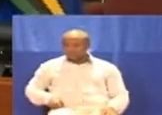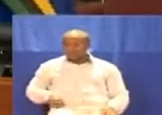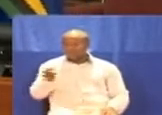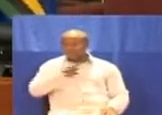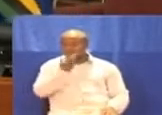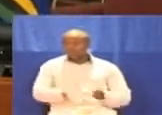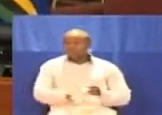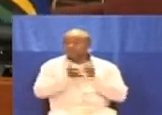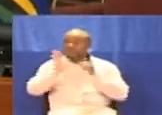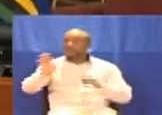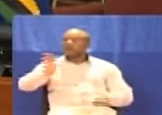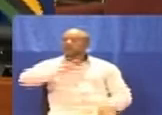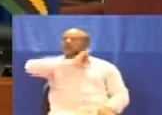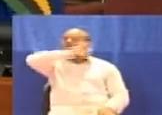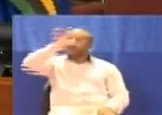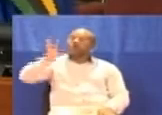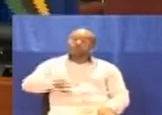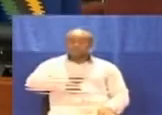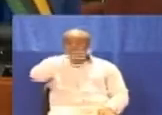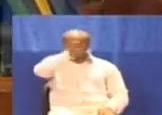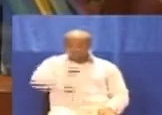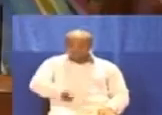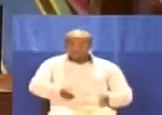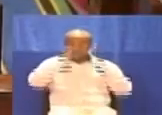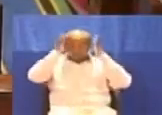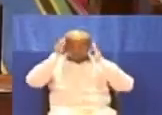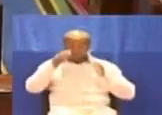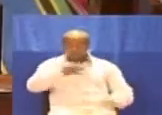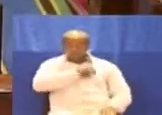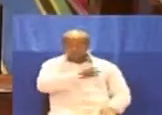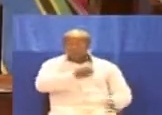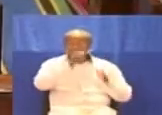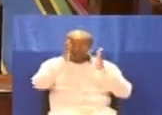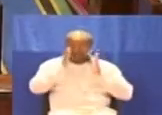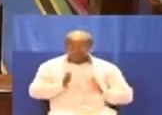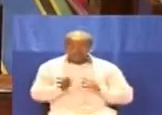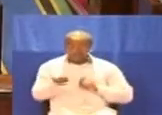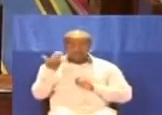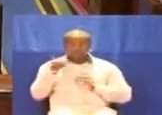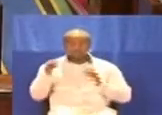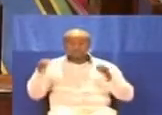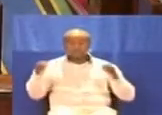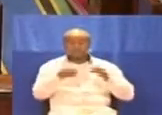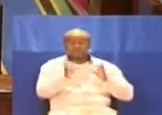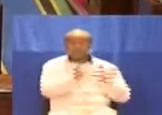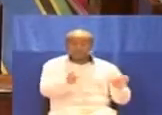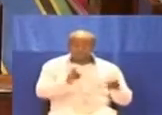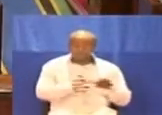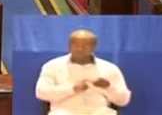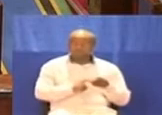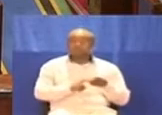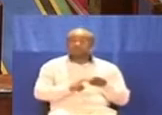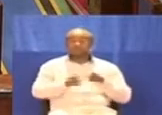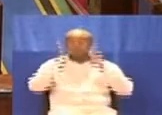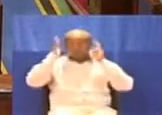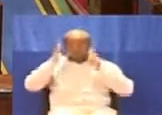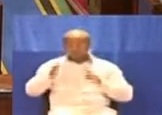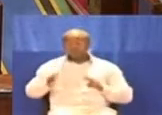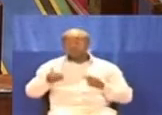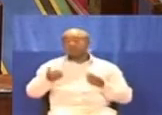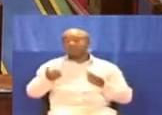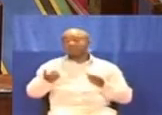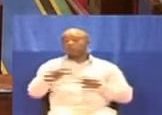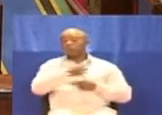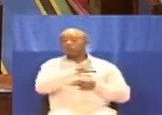wote. Tunakupongeza sana Mheshimiwa Waziri Mkuu, ulikuwa mwenyekiti wa kamati maalumu ile, Mheshimiwa Umi,